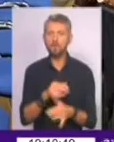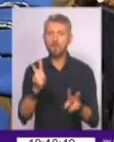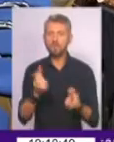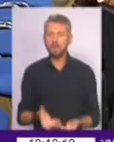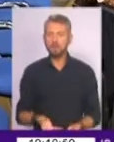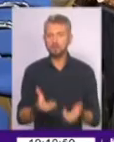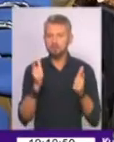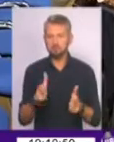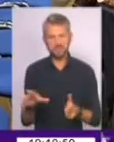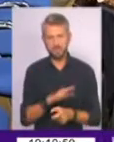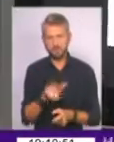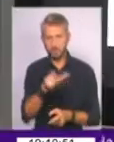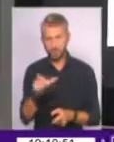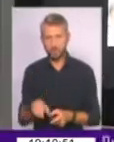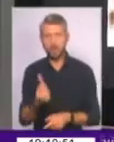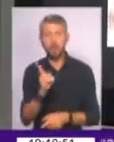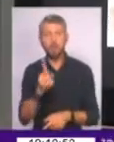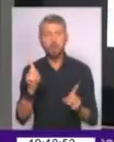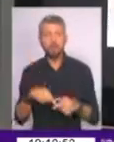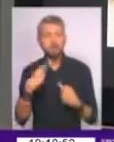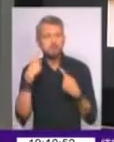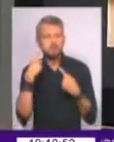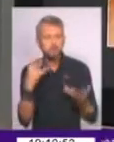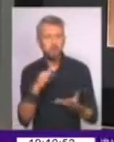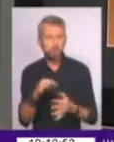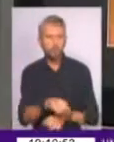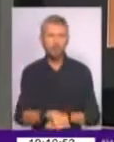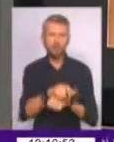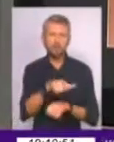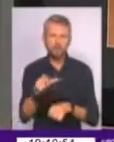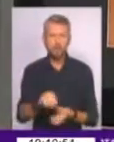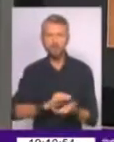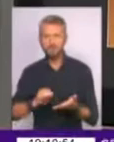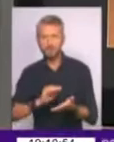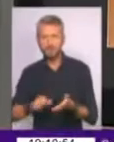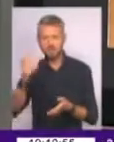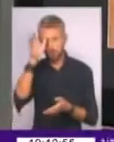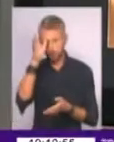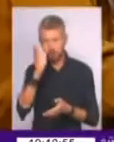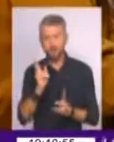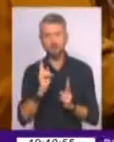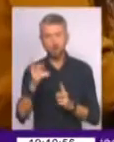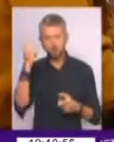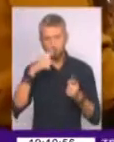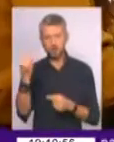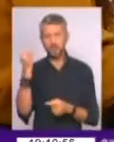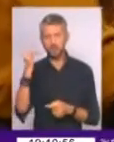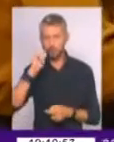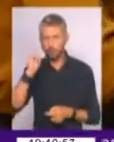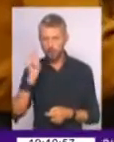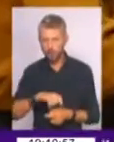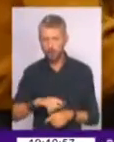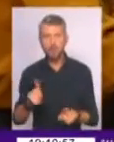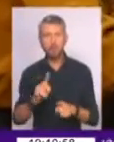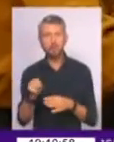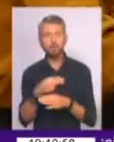не всі кияни. Деякі з них навіть не чули про тих революціонерів, письменників та науковців, які творили історію України. Аби